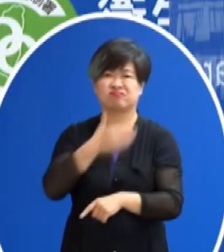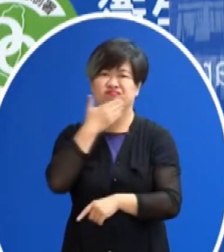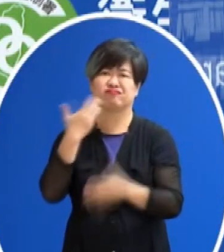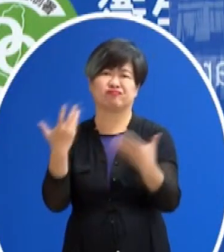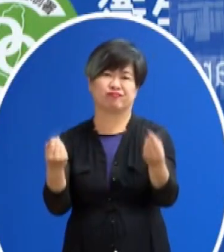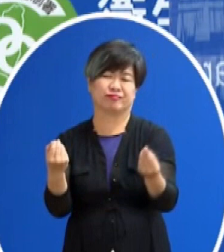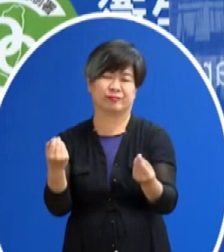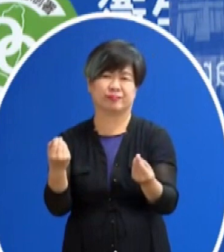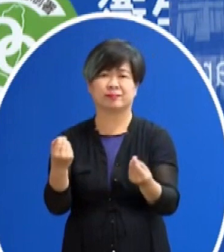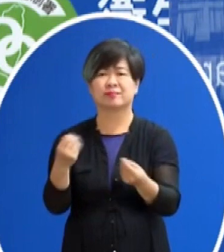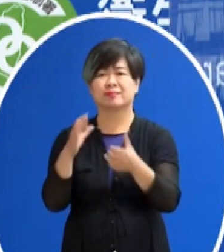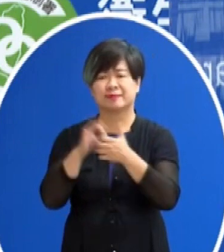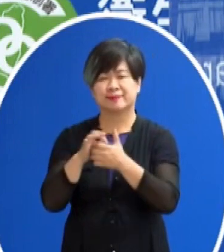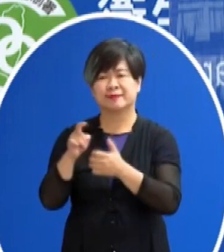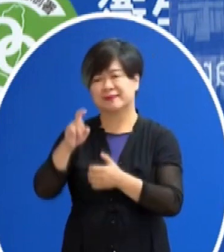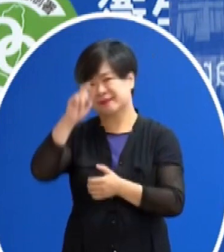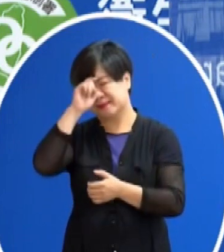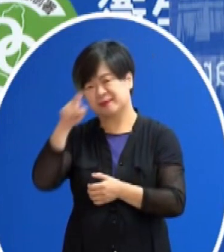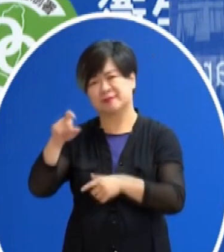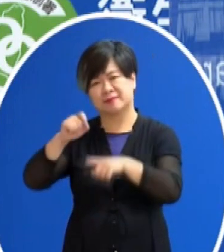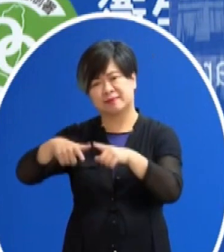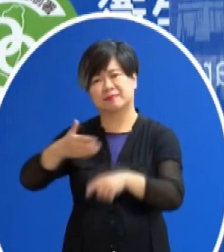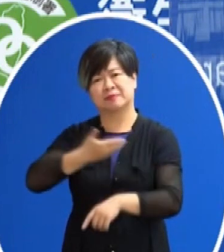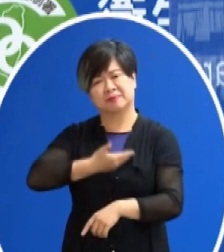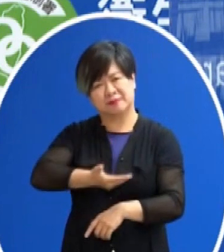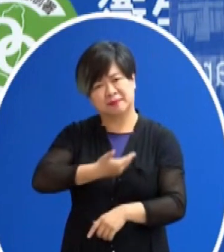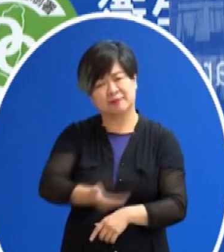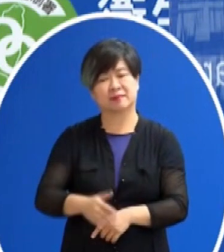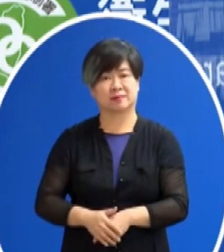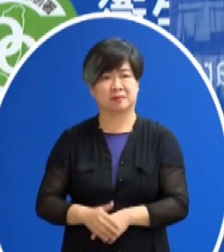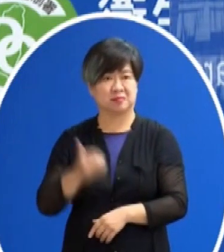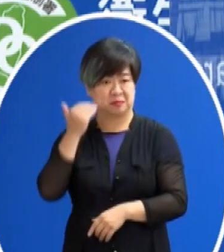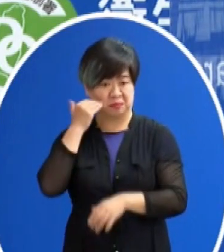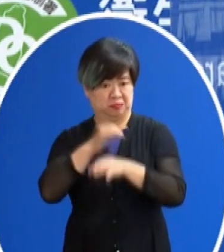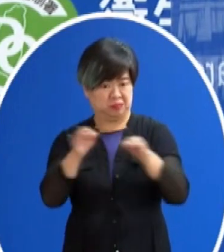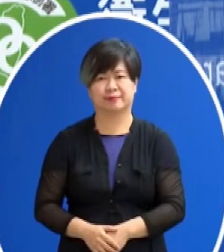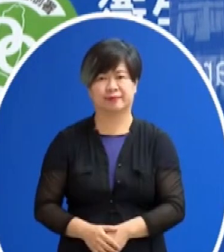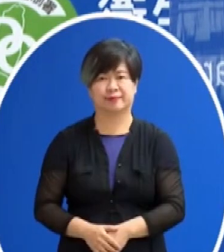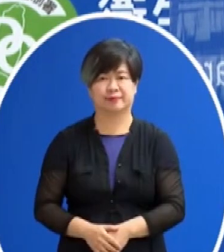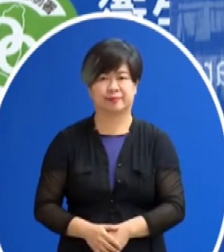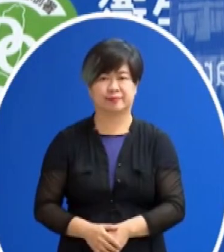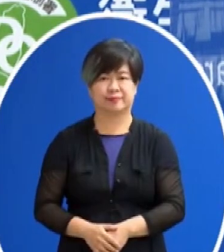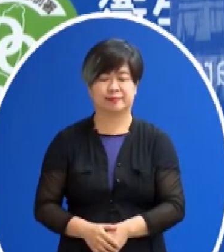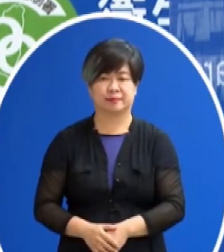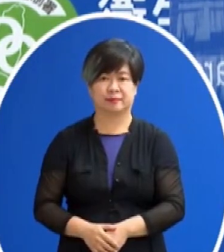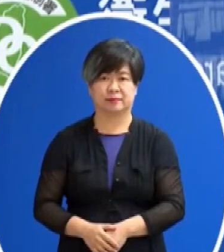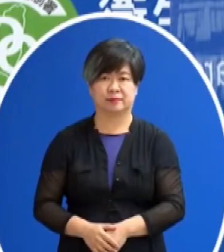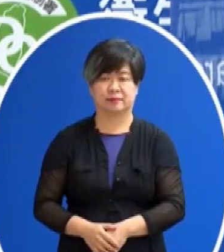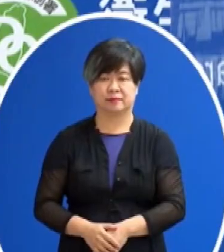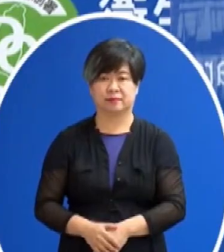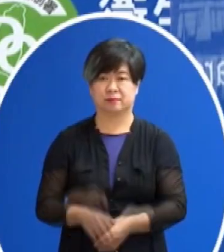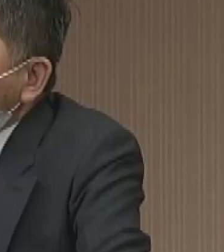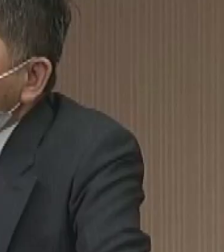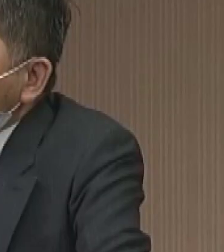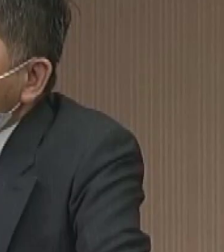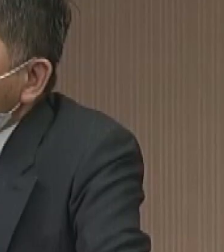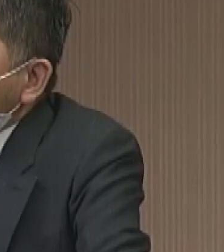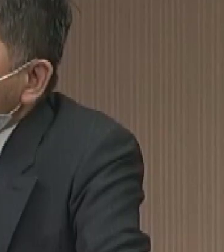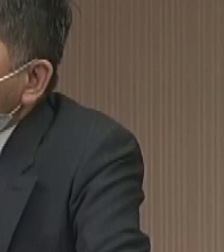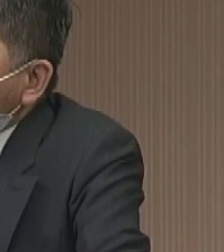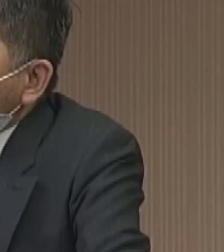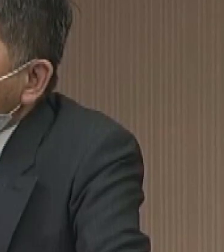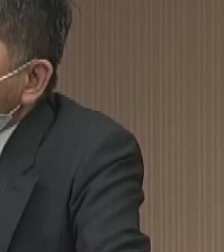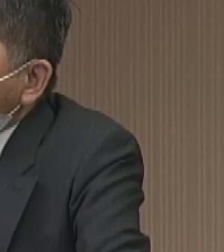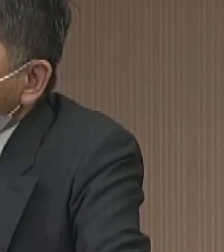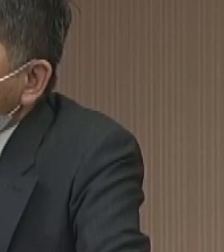所以请雇主这边能够体谅，那当然能够发薪水，那当然是最好，当然也可以请病假哈。 另外呢，